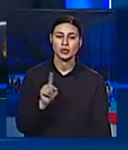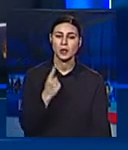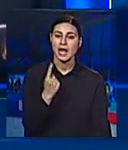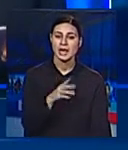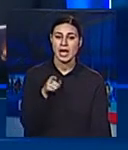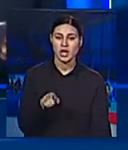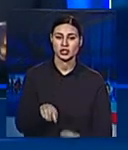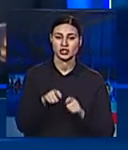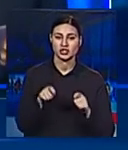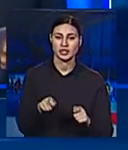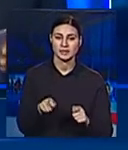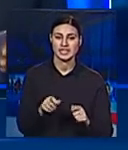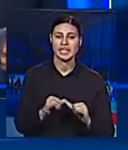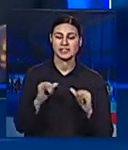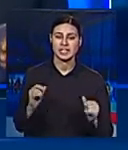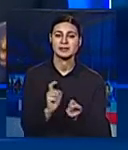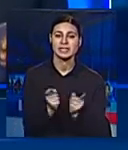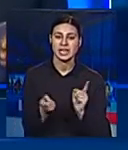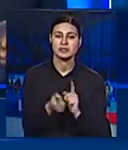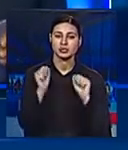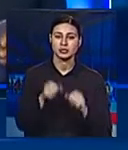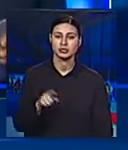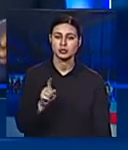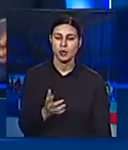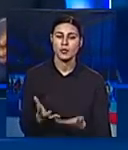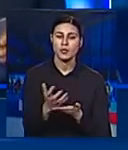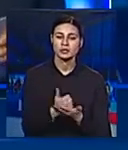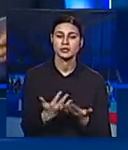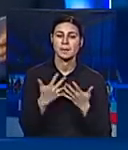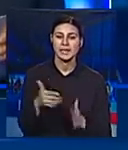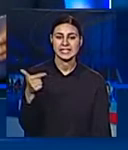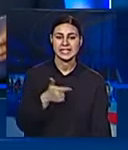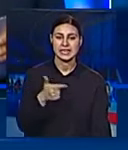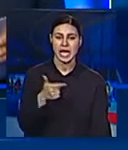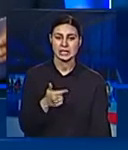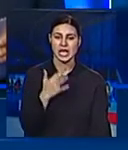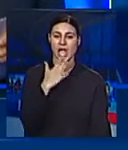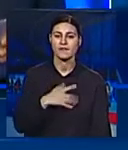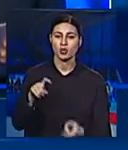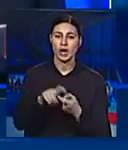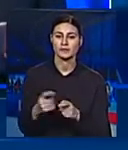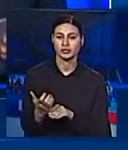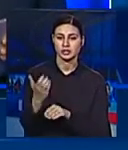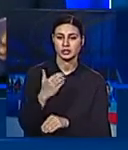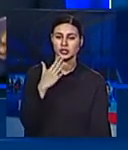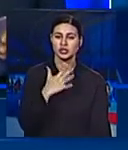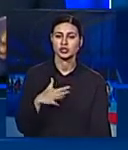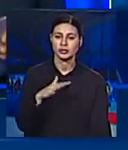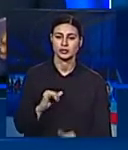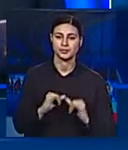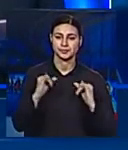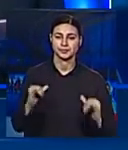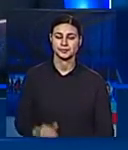აქ შევქმნათ ამ სისტემას განვითარების, არამედ შევძლოთ, რომ მოვიზიდოთ უფრო მეტი საგრანტო რესურსი ევროკავშირიდან შემდგომი განვითარების. ბატონ თენგიზ,